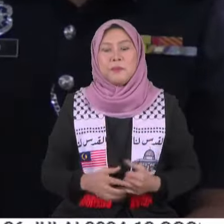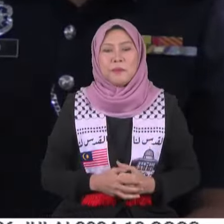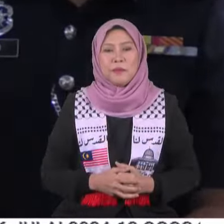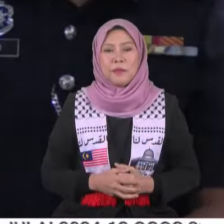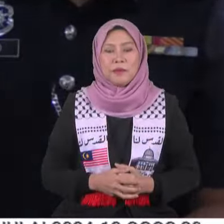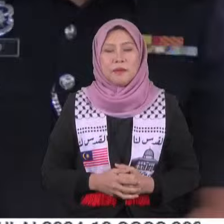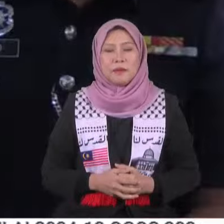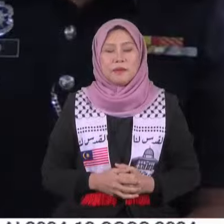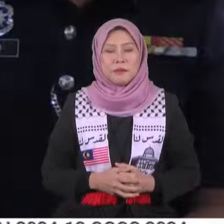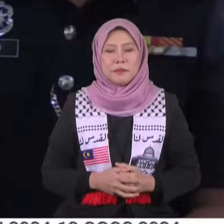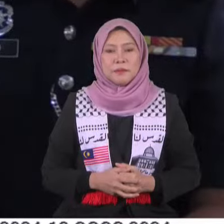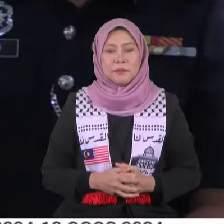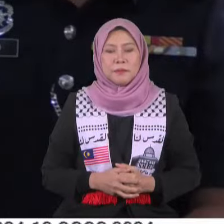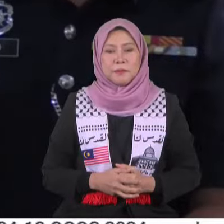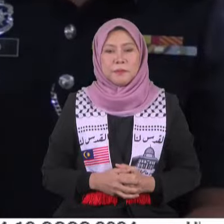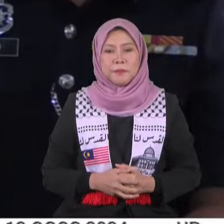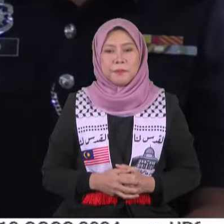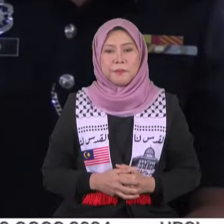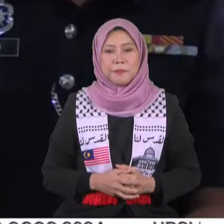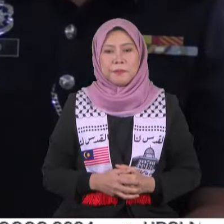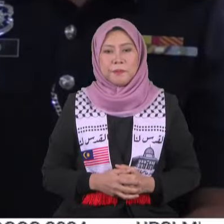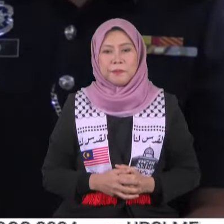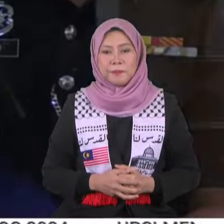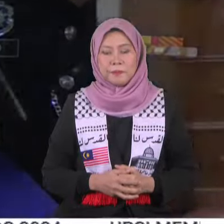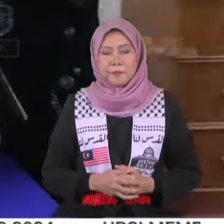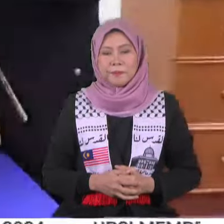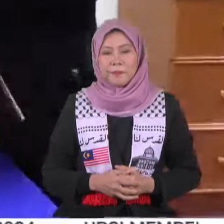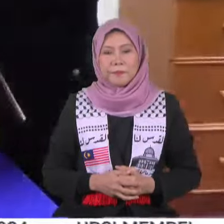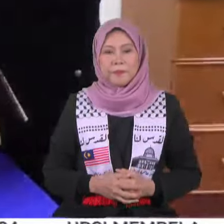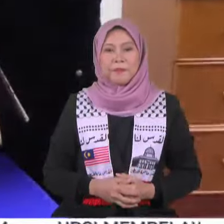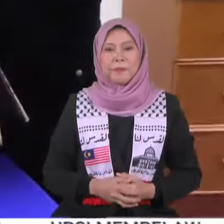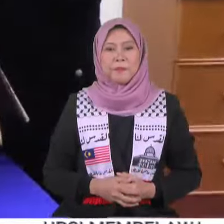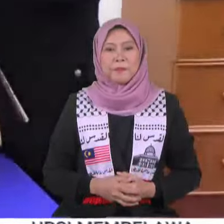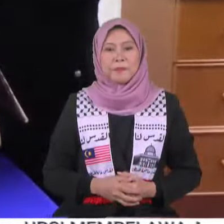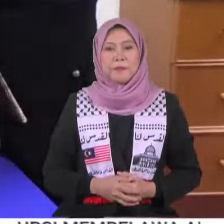dianggap sukar untuk dikesan oleh pihak berkuasa.